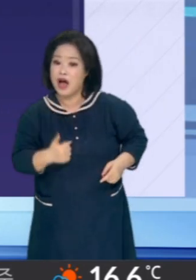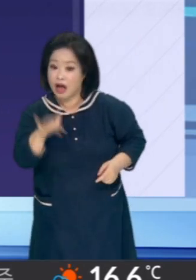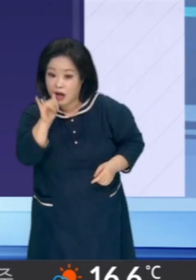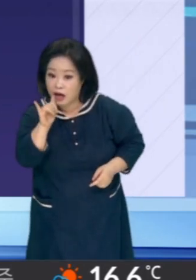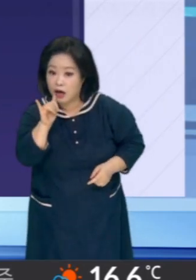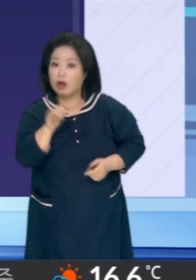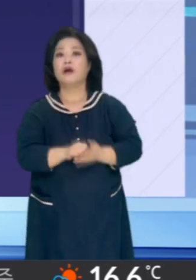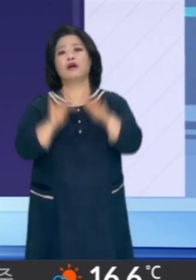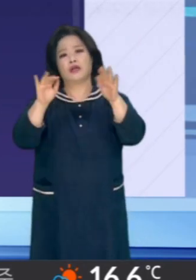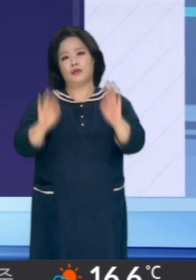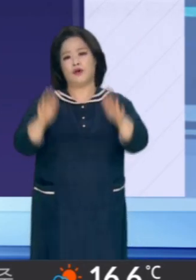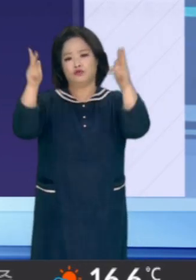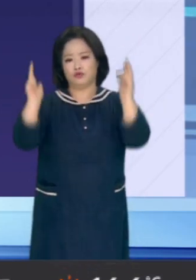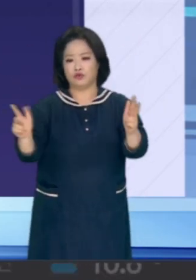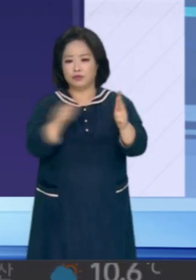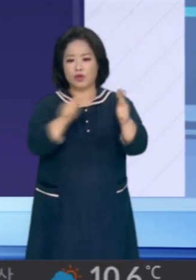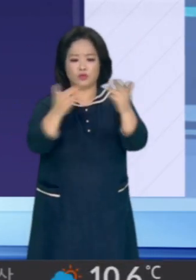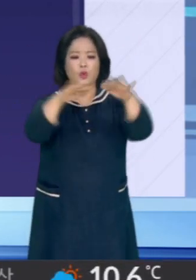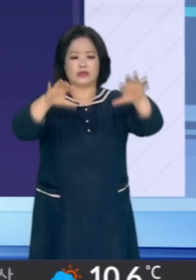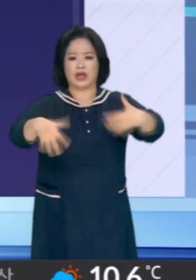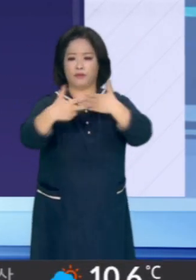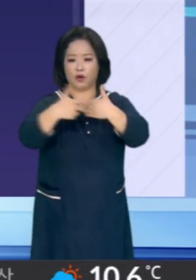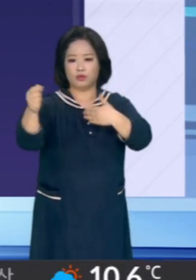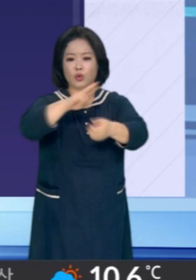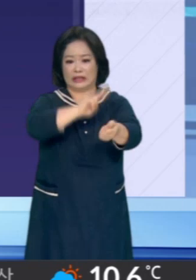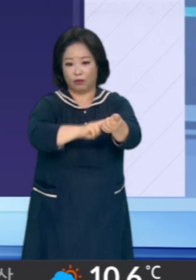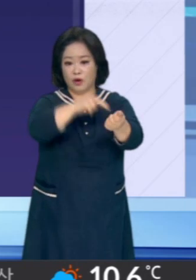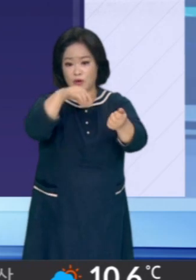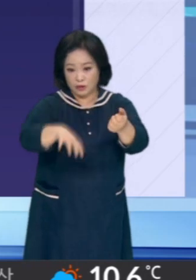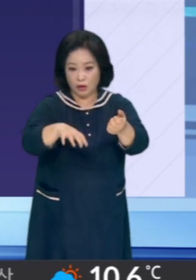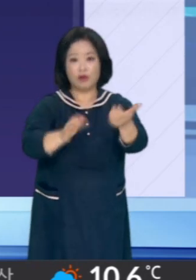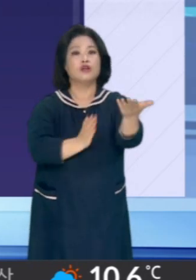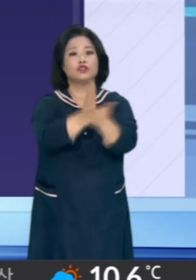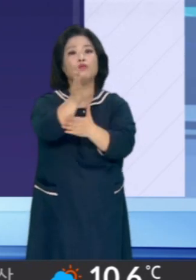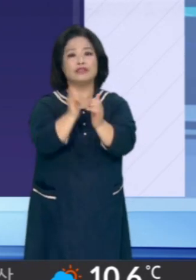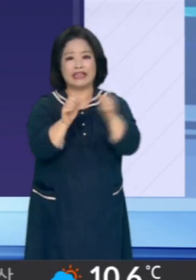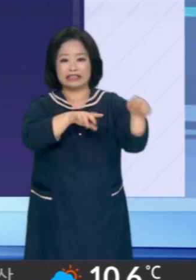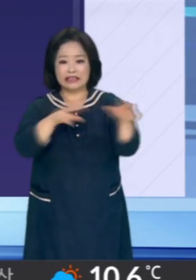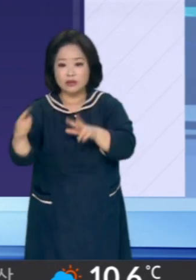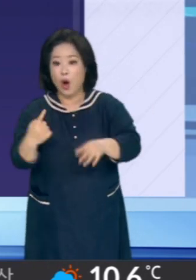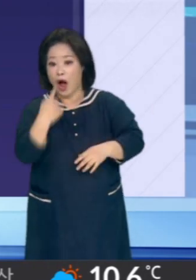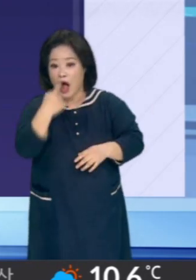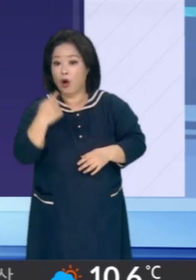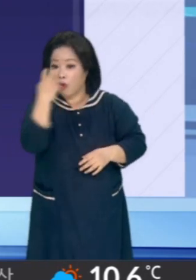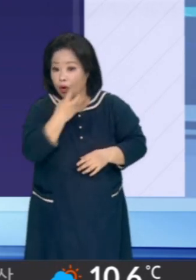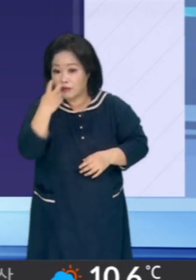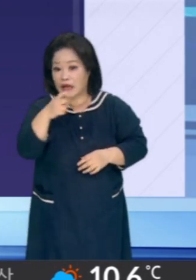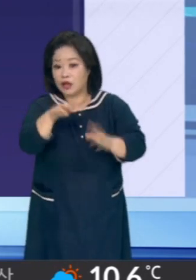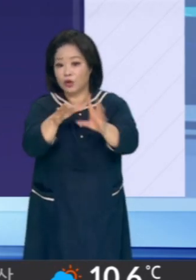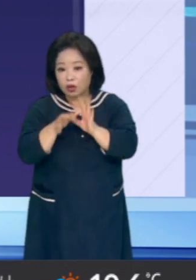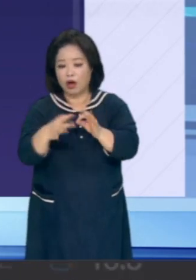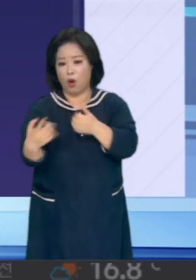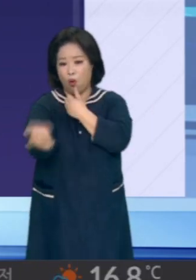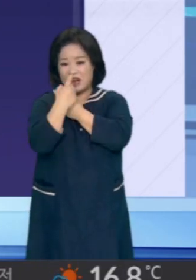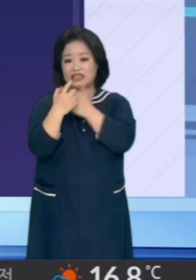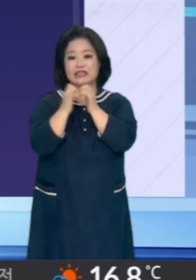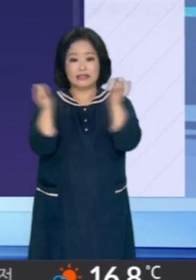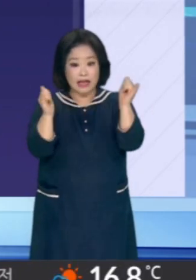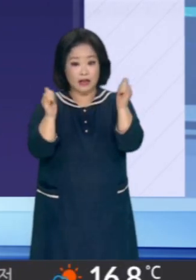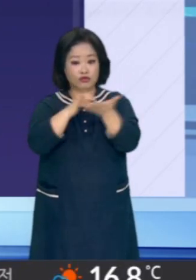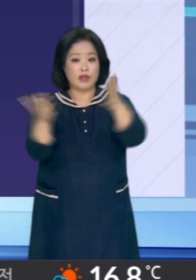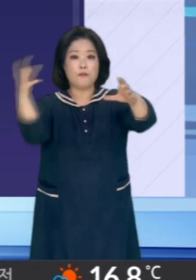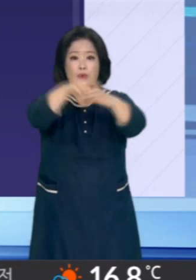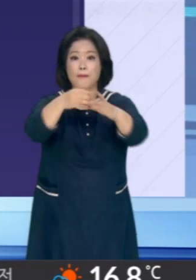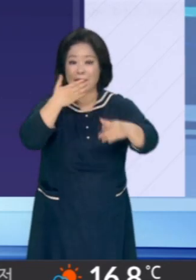있는데요. 이번 주부터 동네 병원과 의원에서 전문가용 신속항원 검사만으로도 확진 판정을 내릴 수 있게